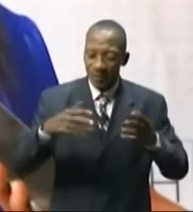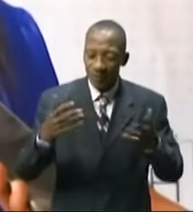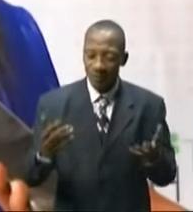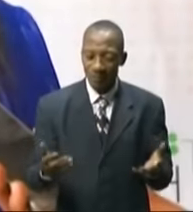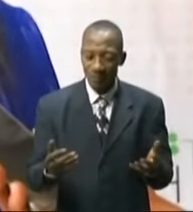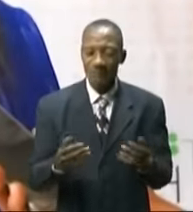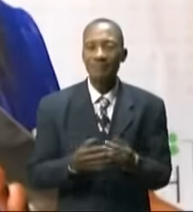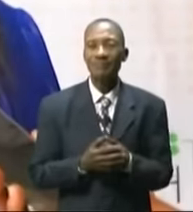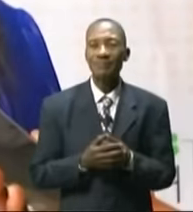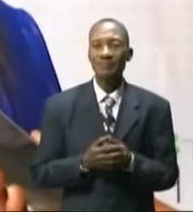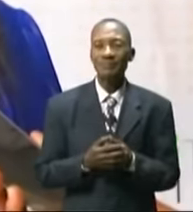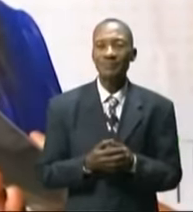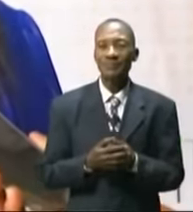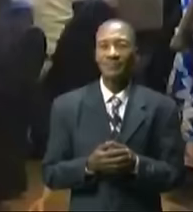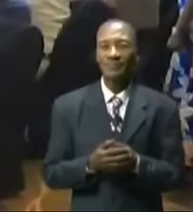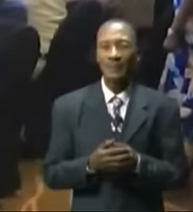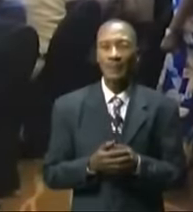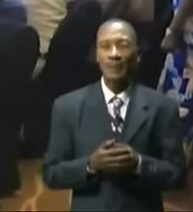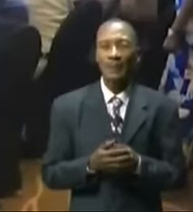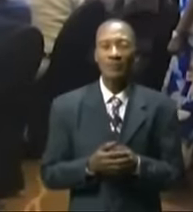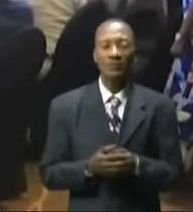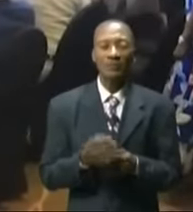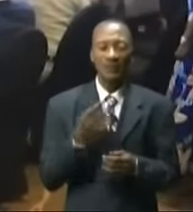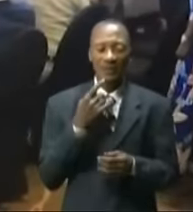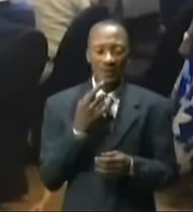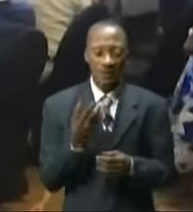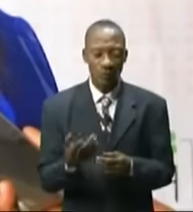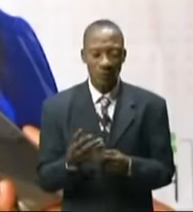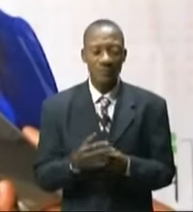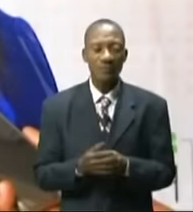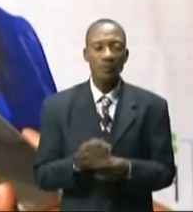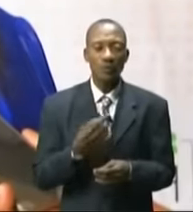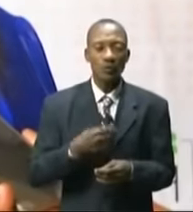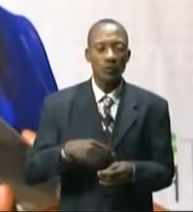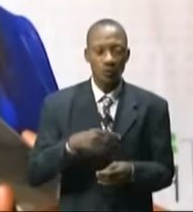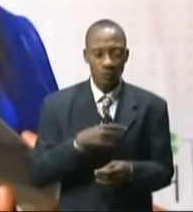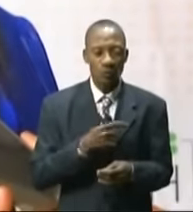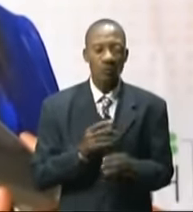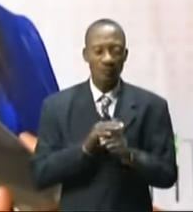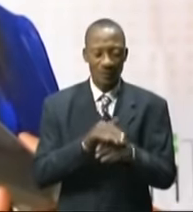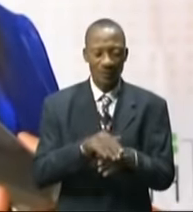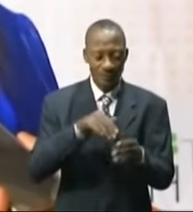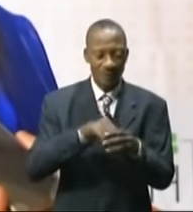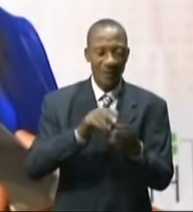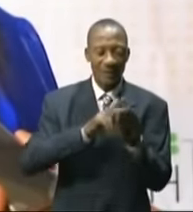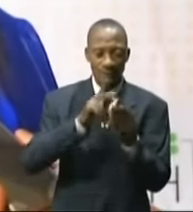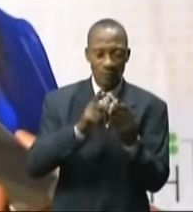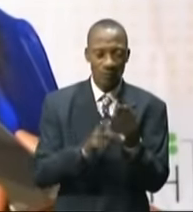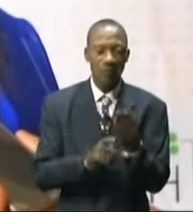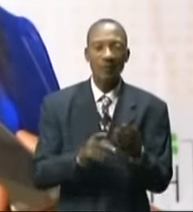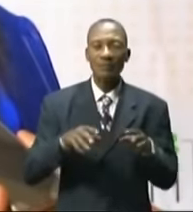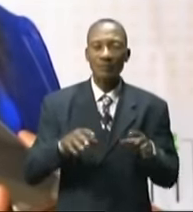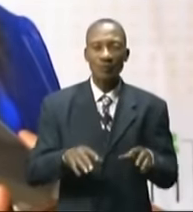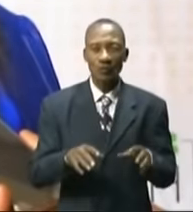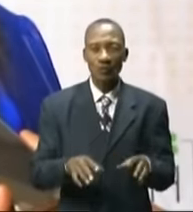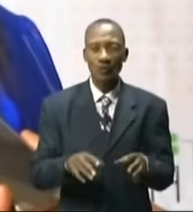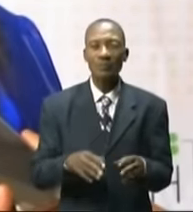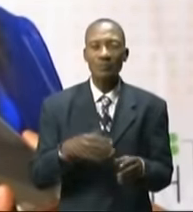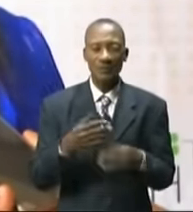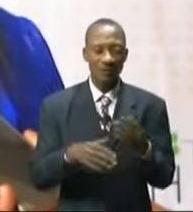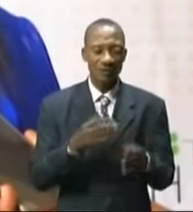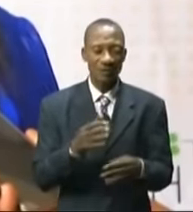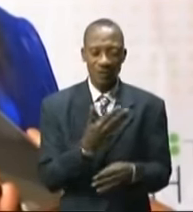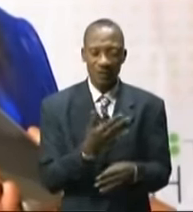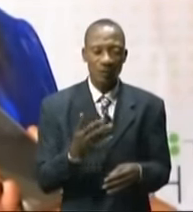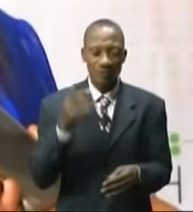programme existe depuis longtemps, c'est un des meilleurs programmes de la RDC. Et donc il y a des très belles choses, par exemple